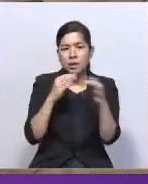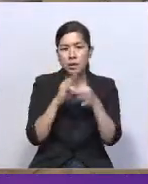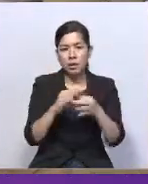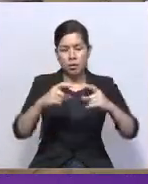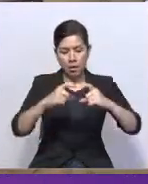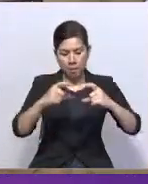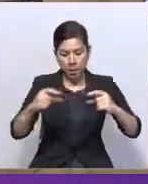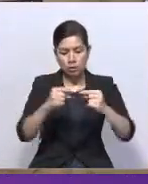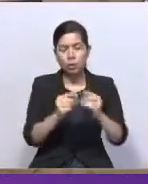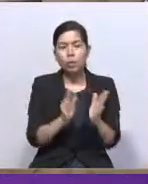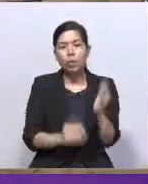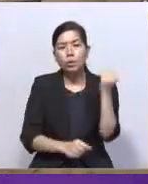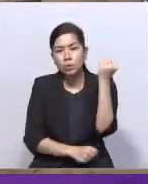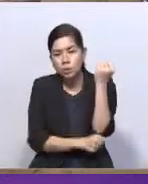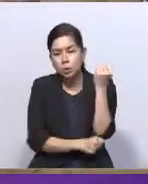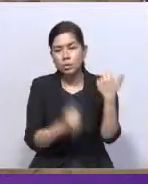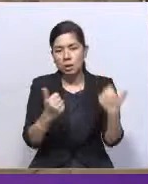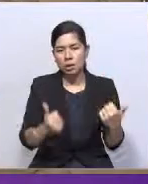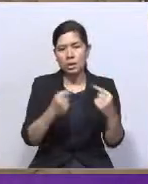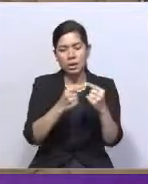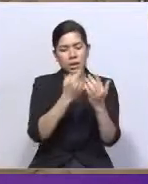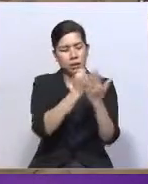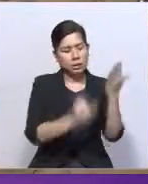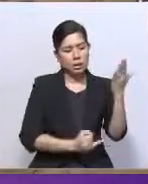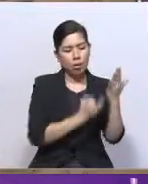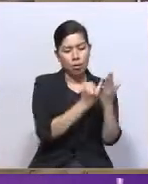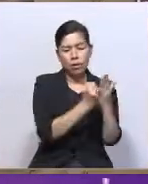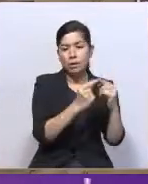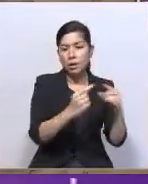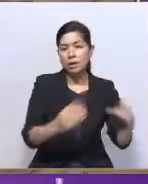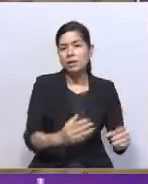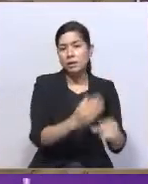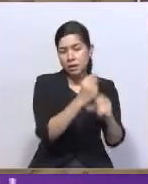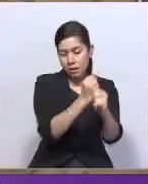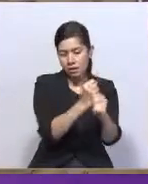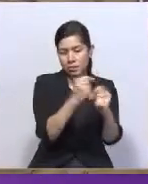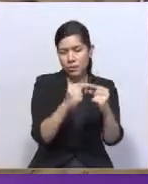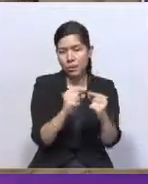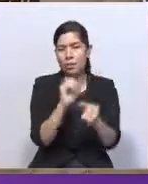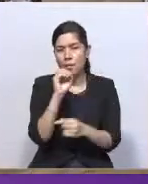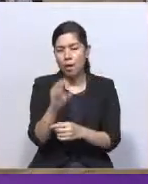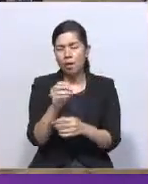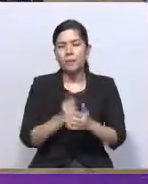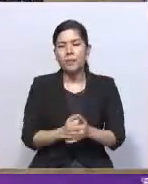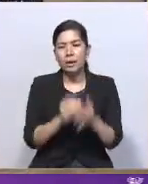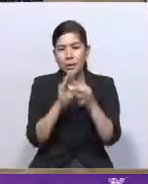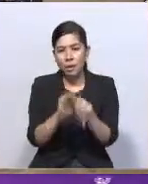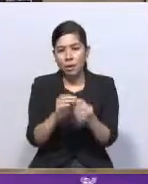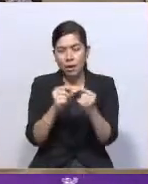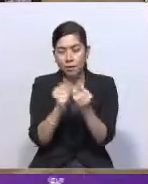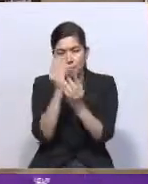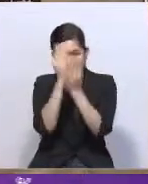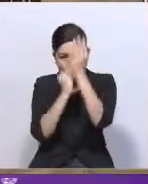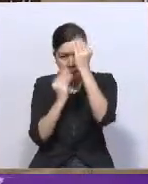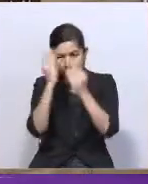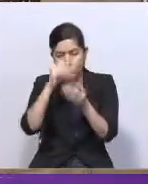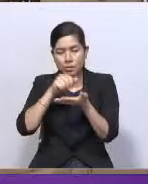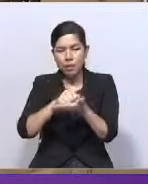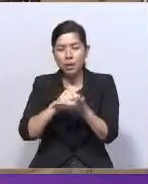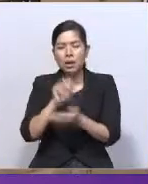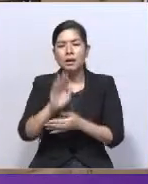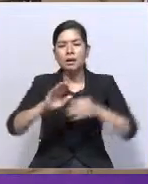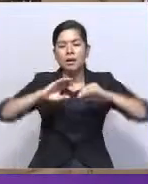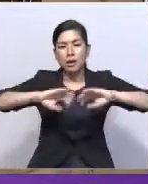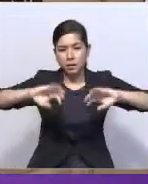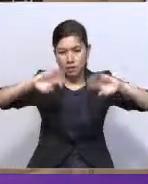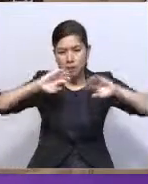การแห่งรัฐนะครับทุกจังหวัดก็ได้รายงานมานะครับแล้วก็มีความคืบหน้ามาตลอดการเข้าถึงการบริการของภาครัฐนะครับอันนี้ก็เ